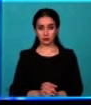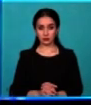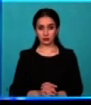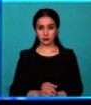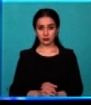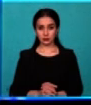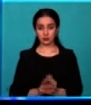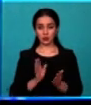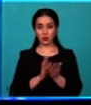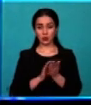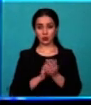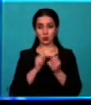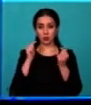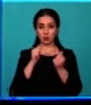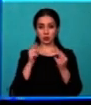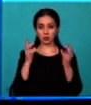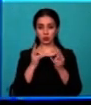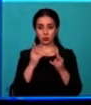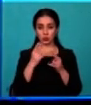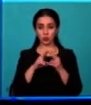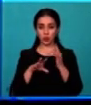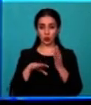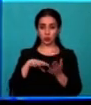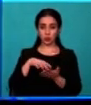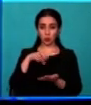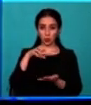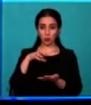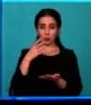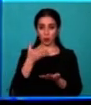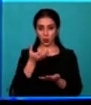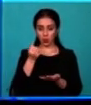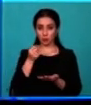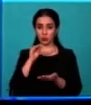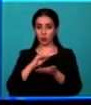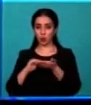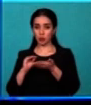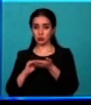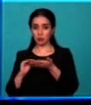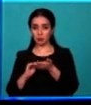Nomi mos kelishi uchun nusxasini olib yozamiz.